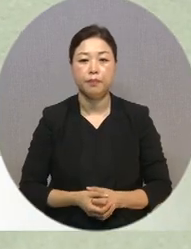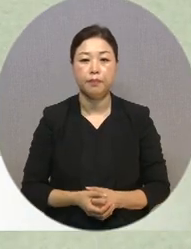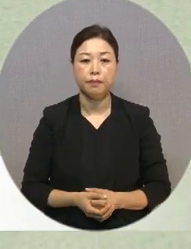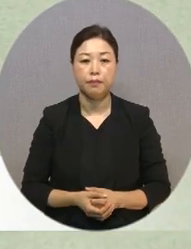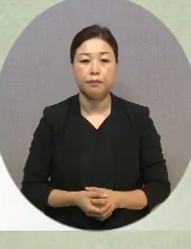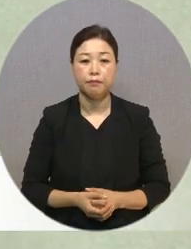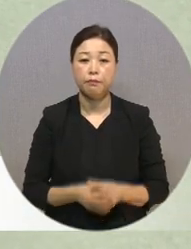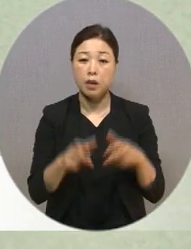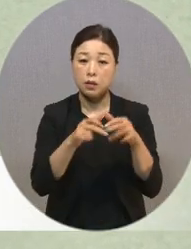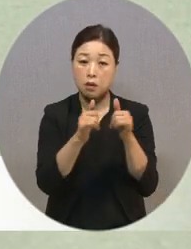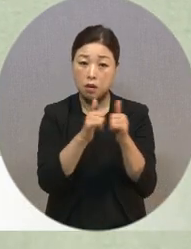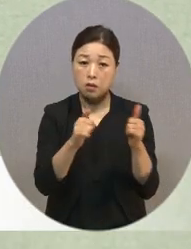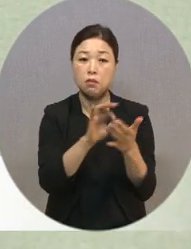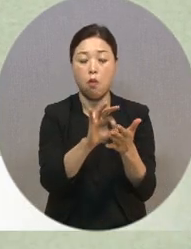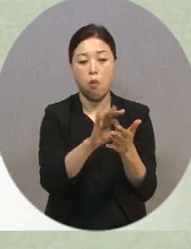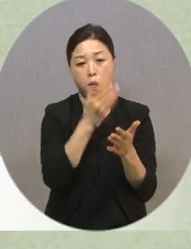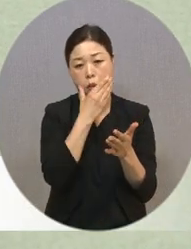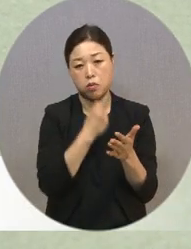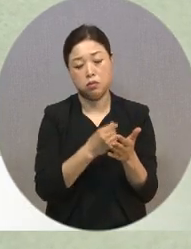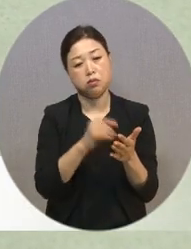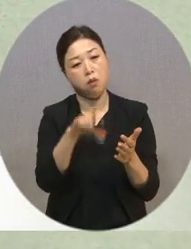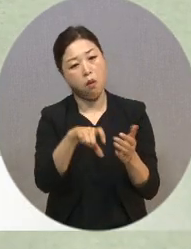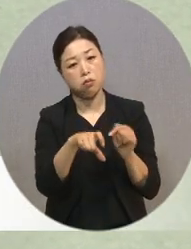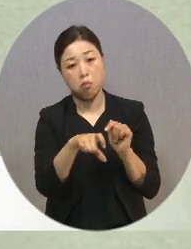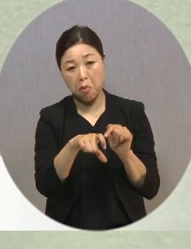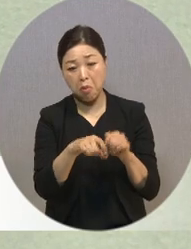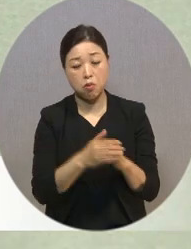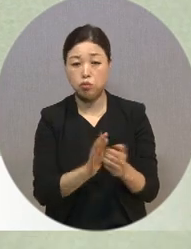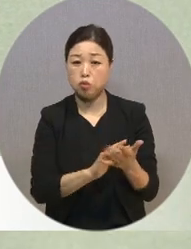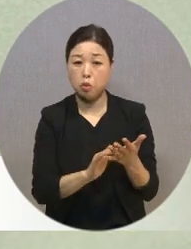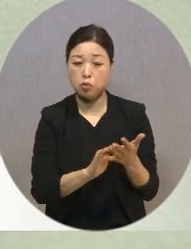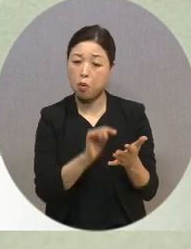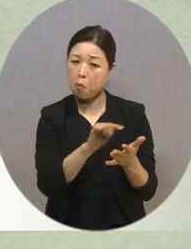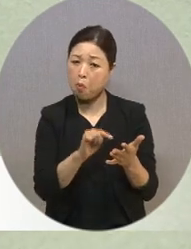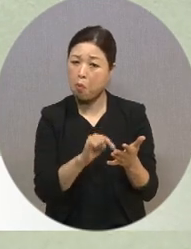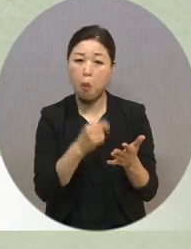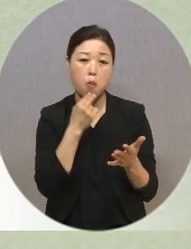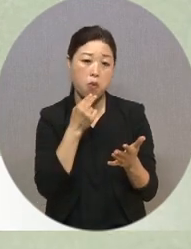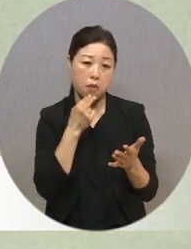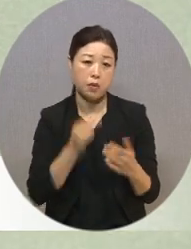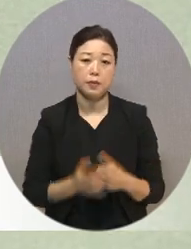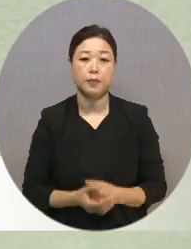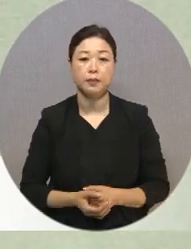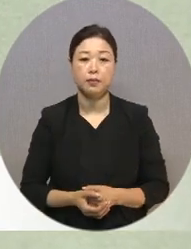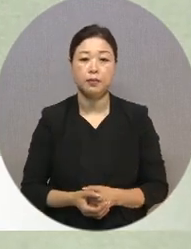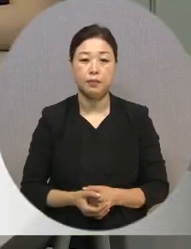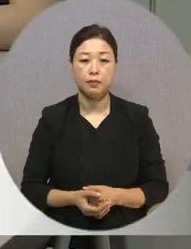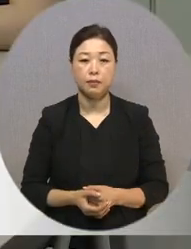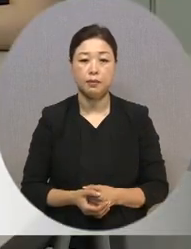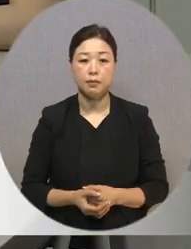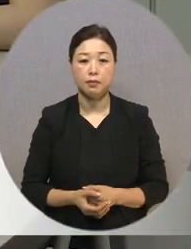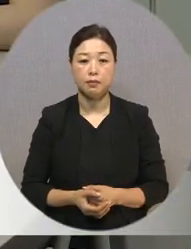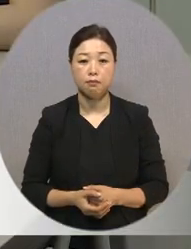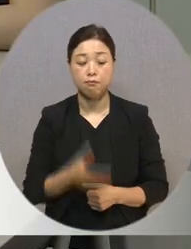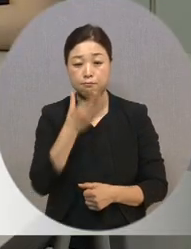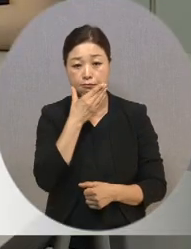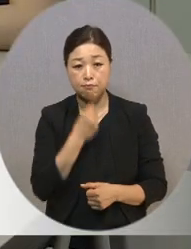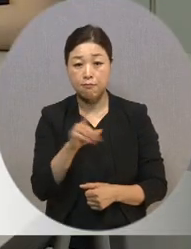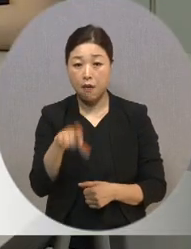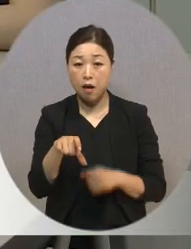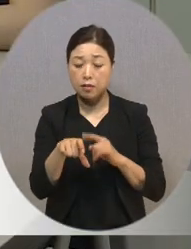반면 장애인이 사용하는 복지 카드에는 아무런 점자가 각인되어 있지 않습니다 복지 카드는